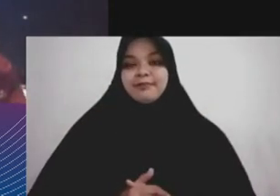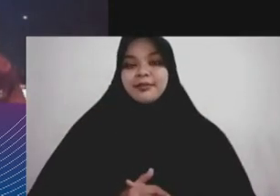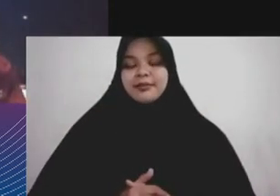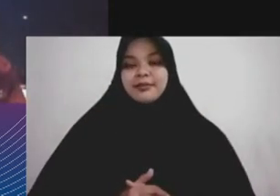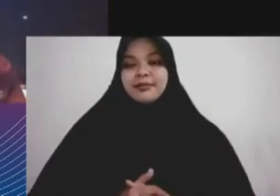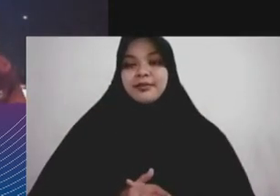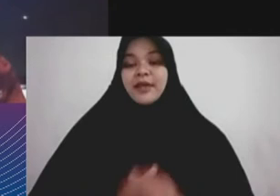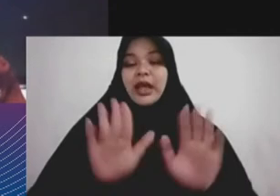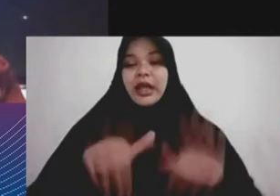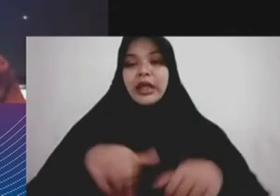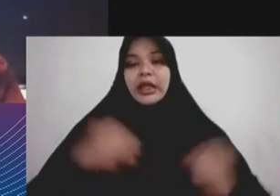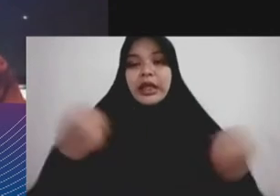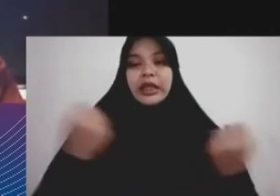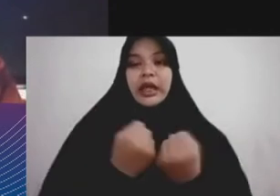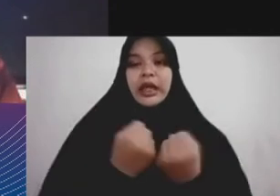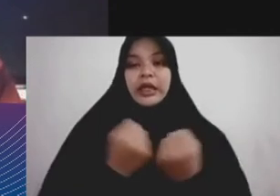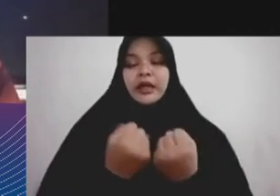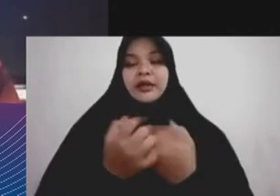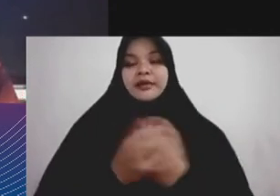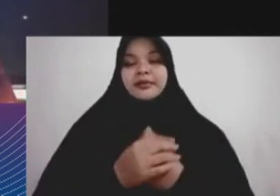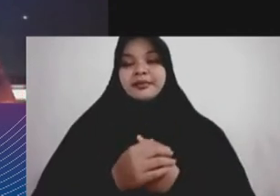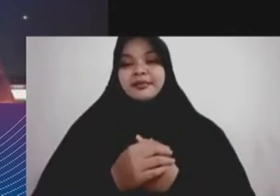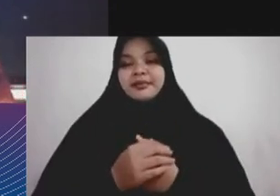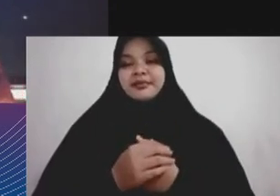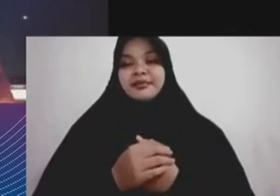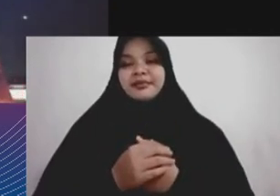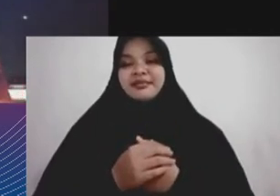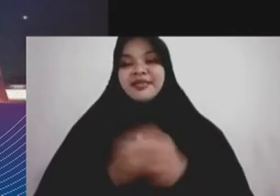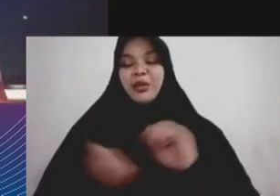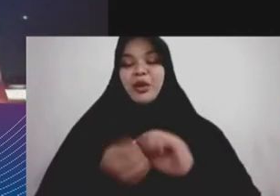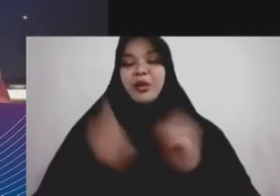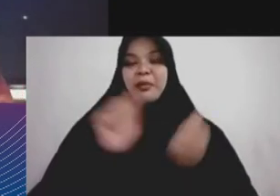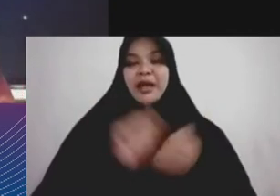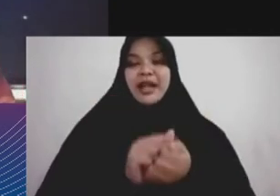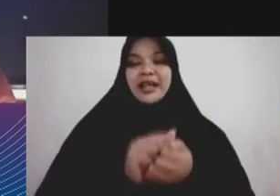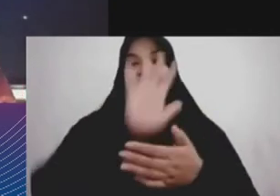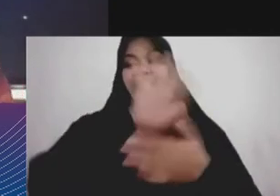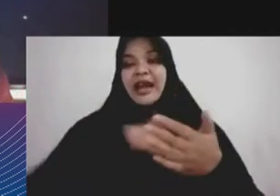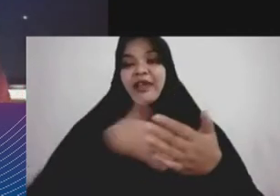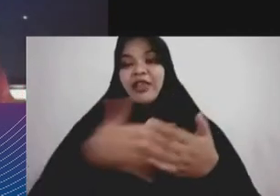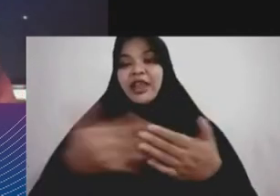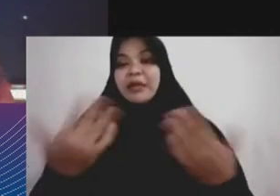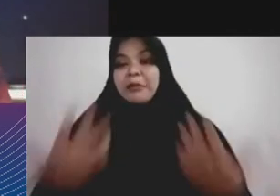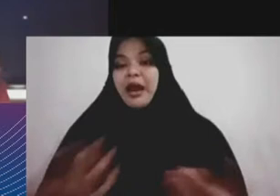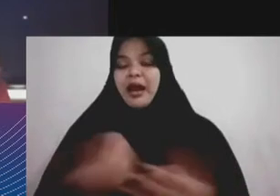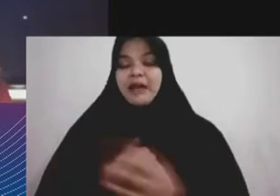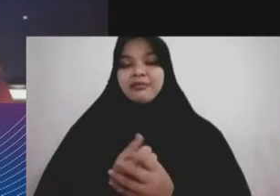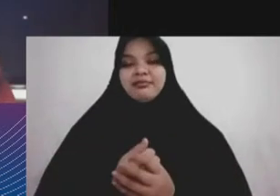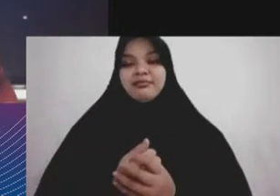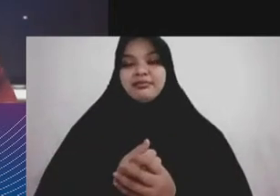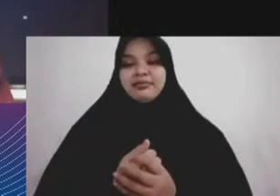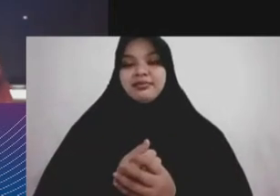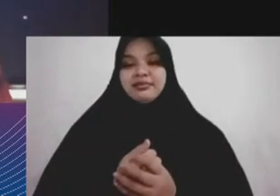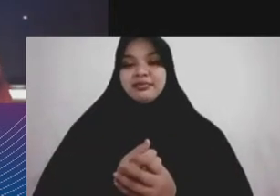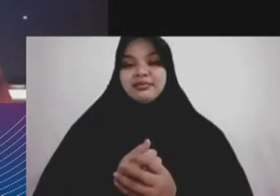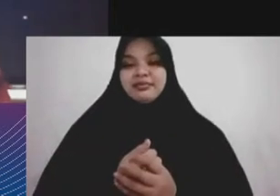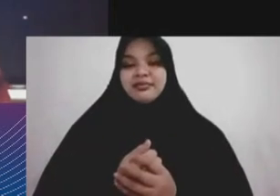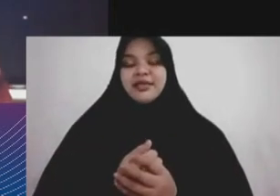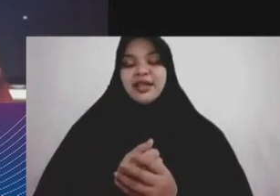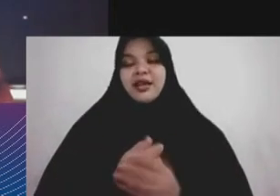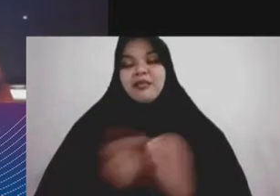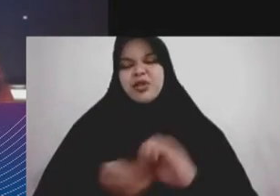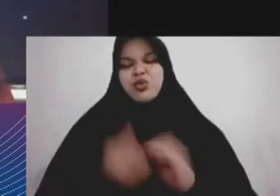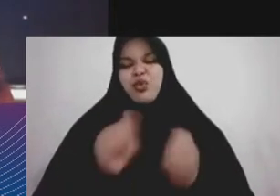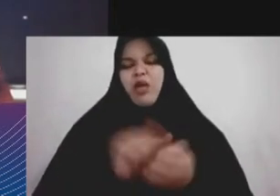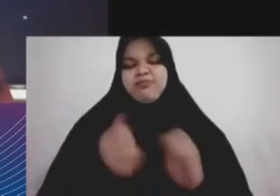di dalam problematika drafting, ya, karena banyak persoalan itu tadi ya,